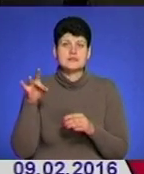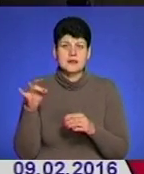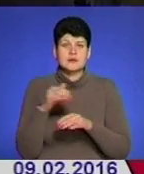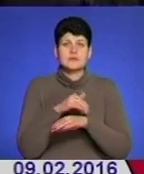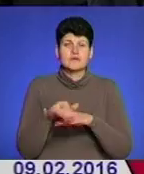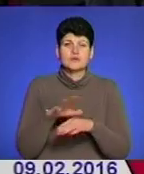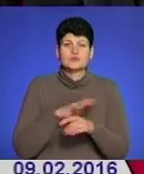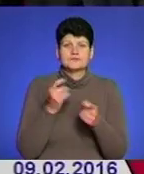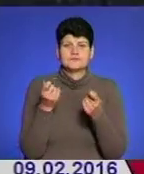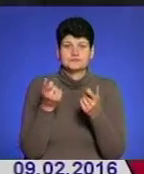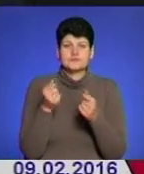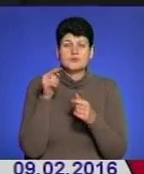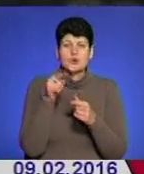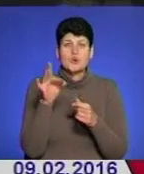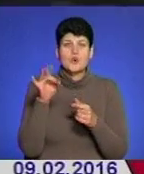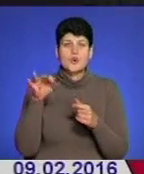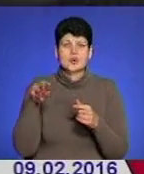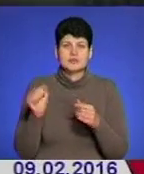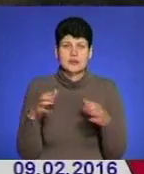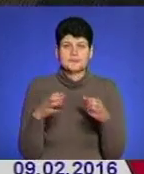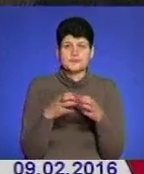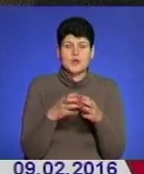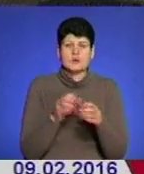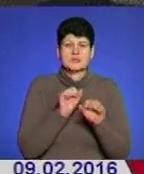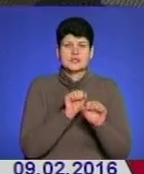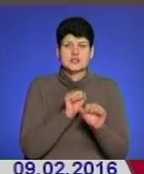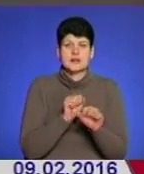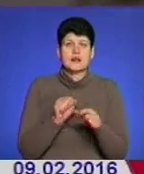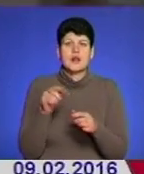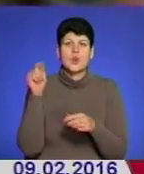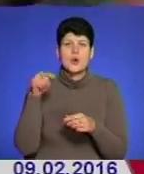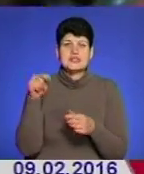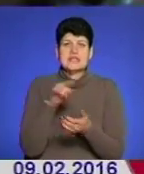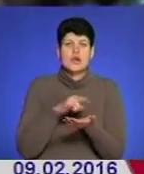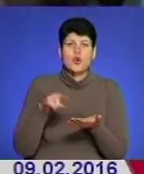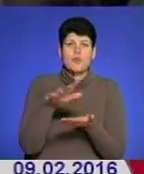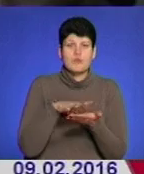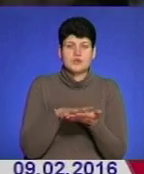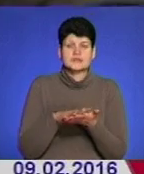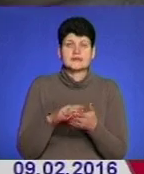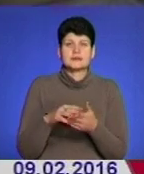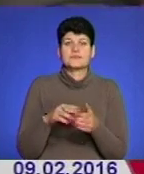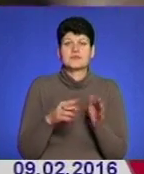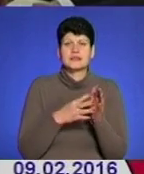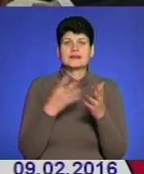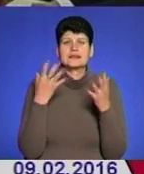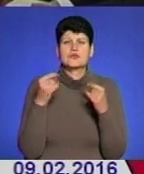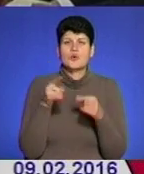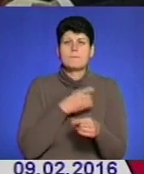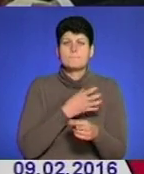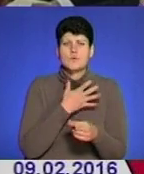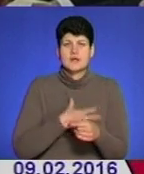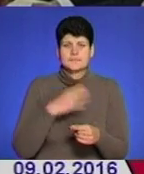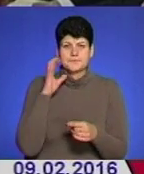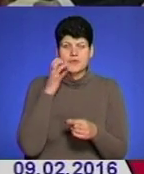бути недовго. Його рота обороняла Луганський аеропорт. На 9-й день в зоні АТО хлопця серйозно поранили. Однак навіть після цього